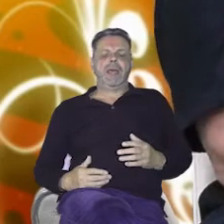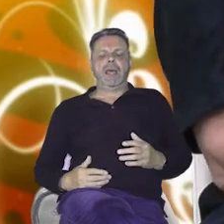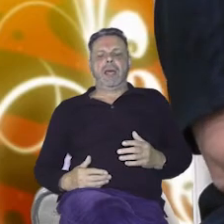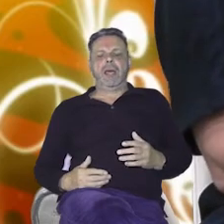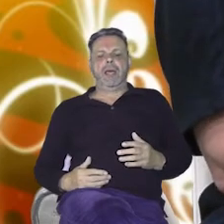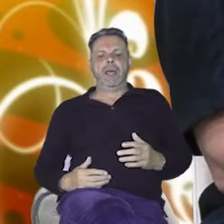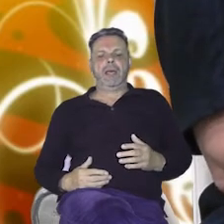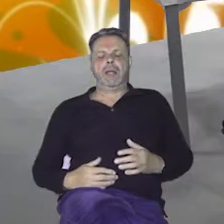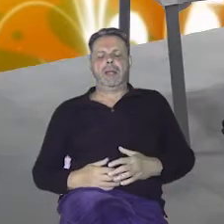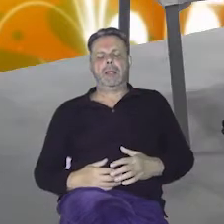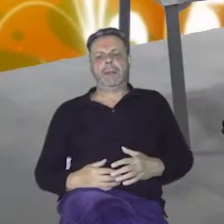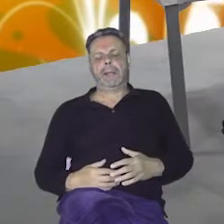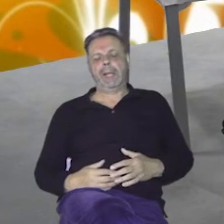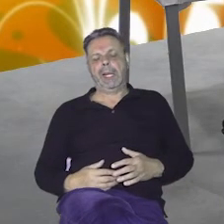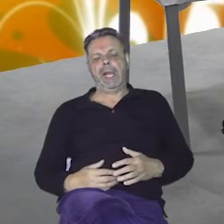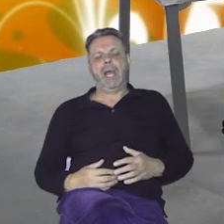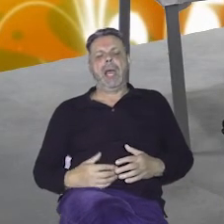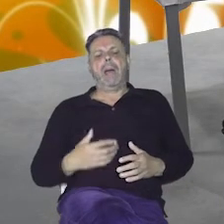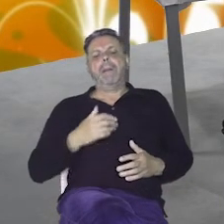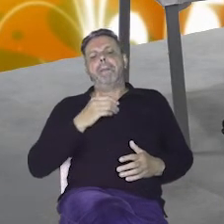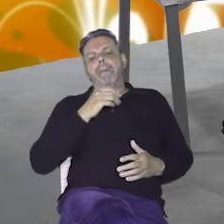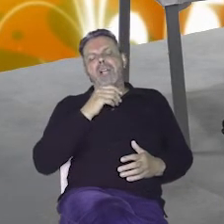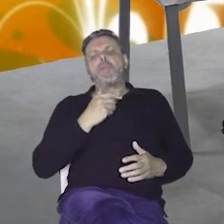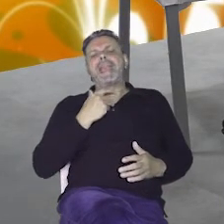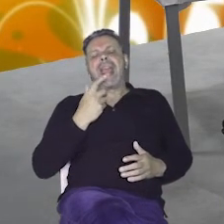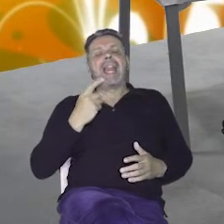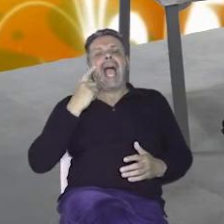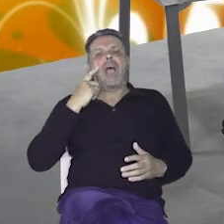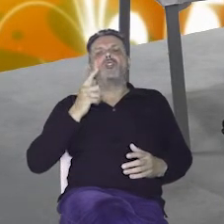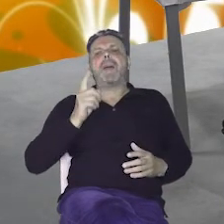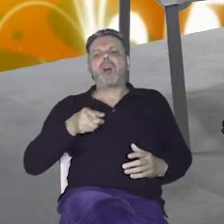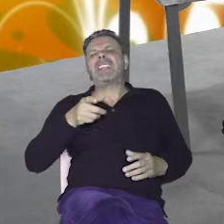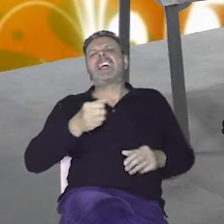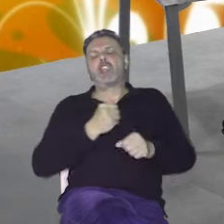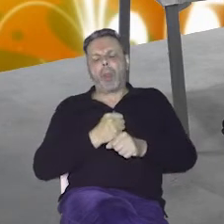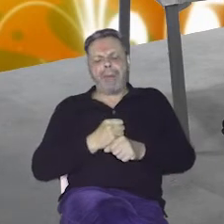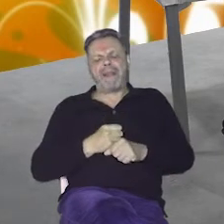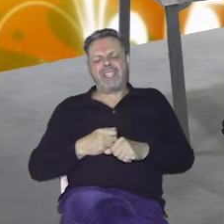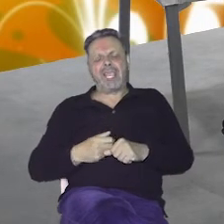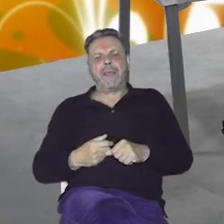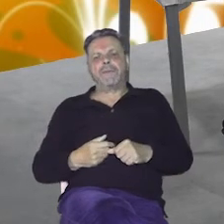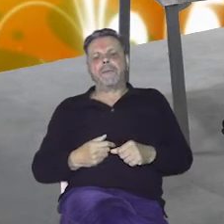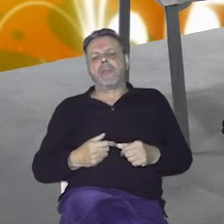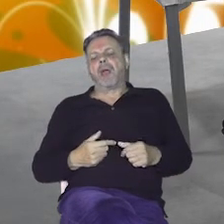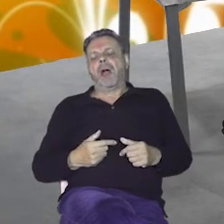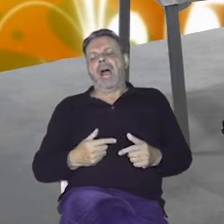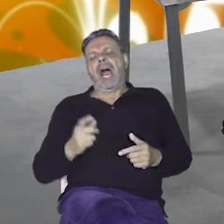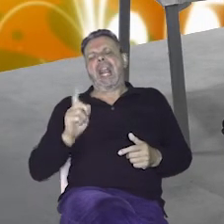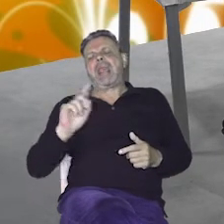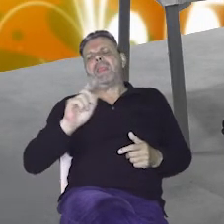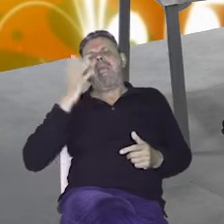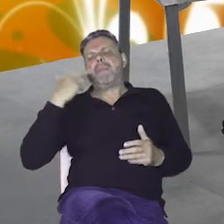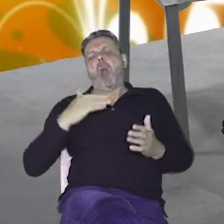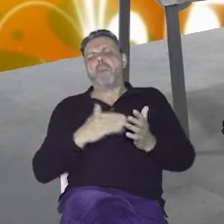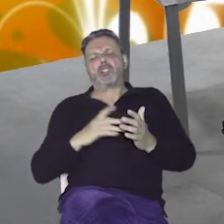je, nekako su mi rekli da ako će morat, da će to učiniti, da li dozvoljavam, ali nije bilo potrebe za tim. Što se